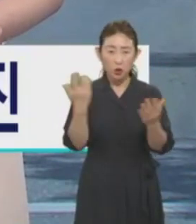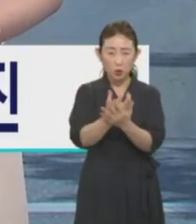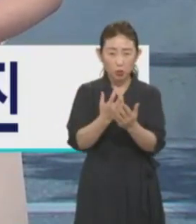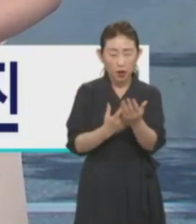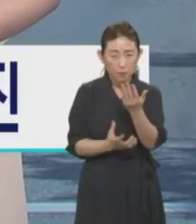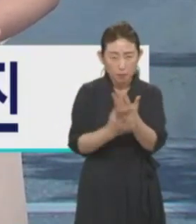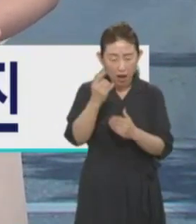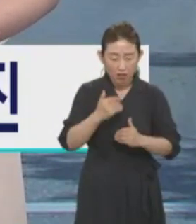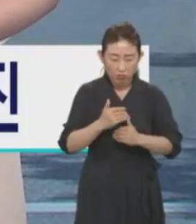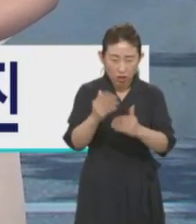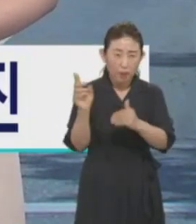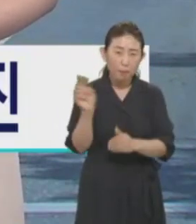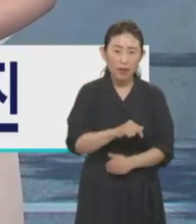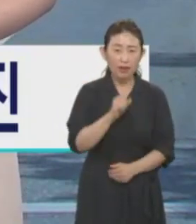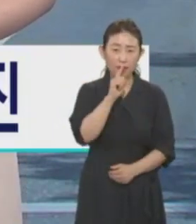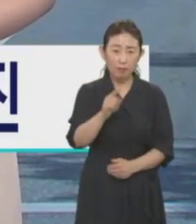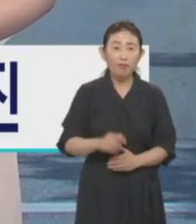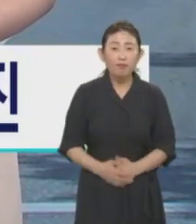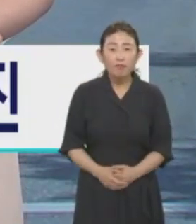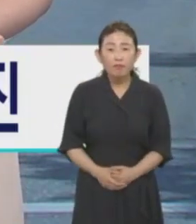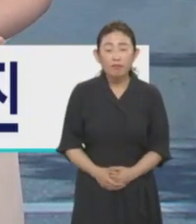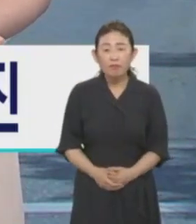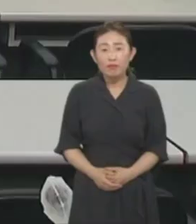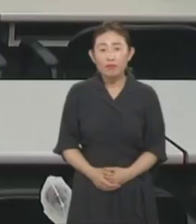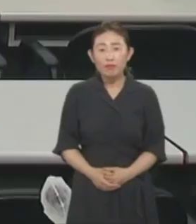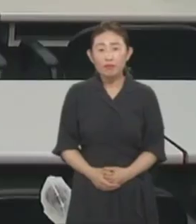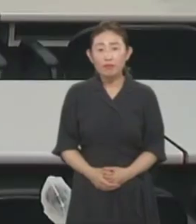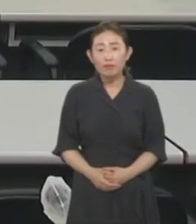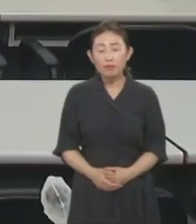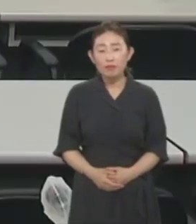속도를 내겠다는 입장입니다. 이수복 기자입니다.